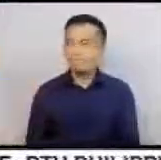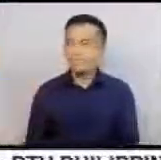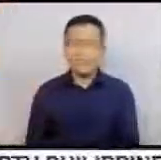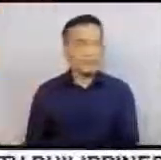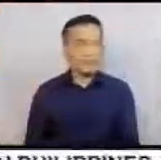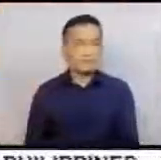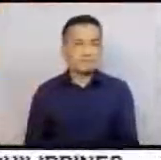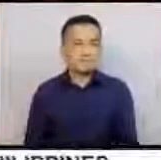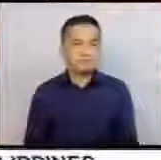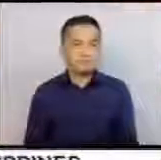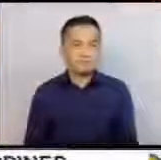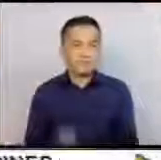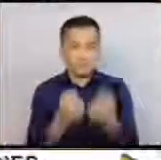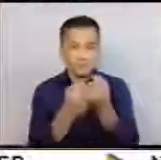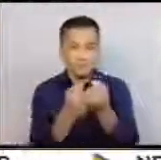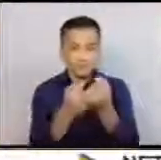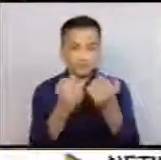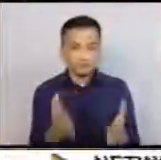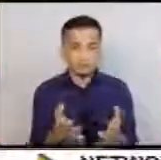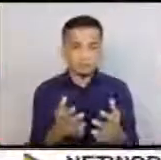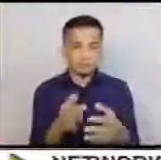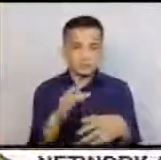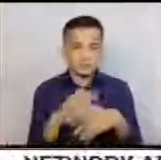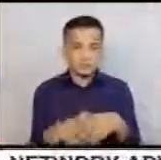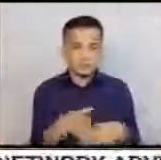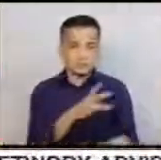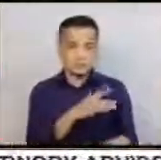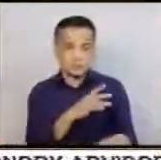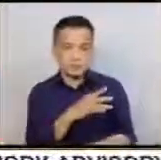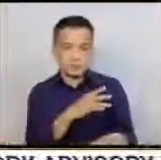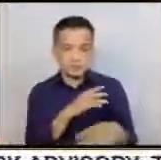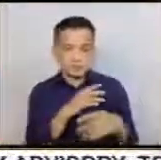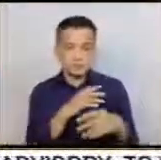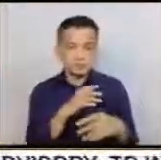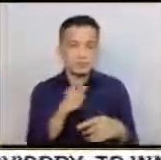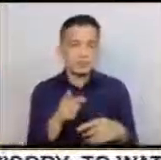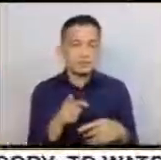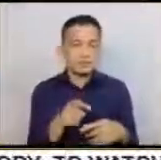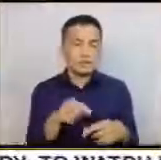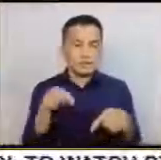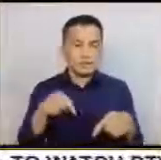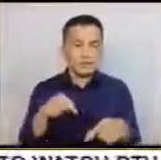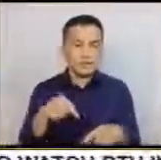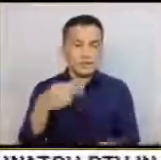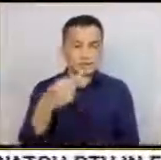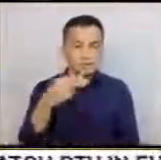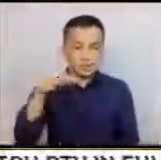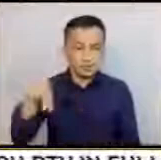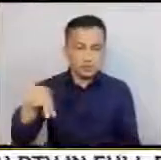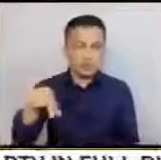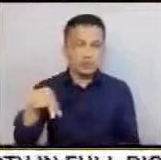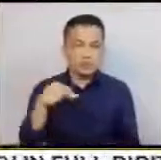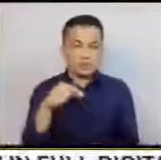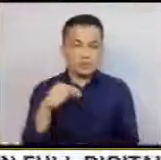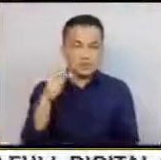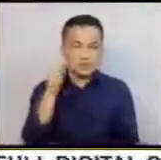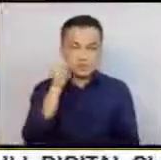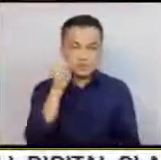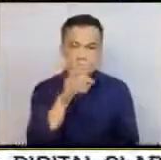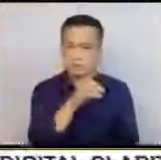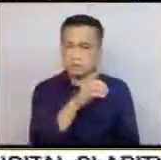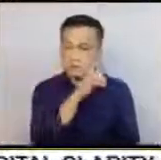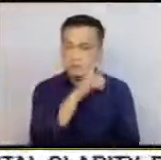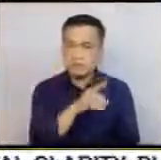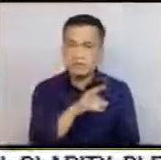mga taga-suporta ng presidential daughter dito sa Kislap Masada Headquarters. O kay Inday Sara, lilipad ang